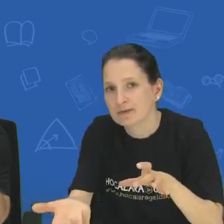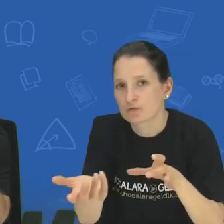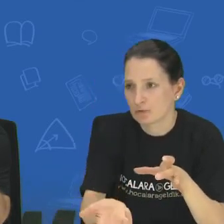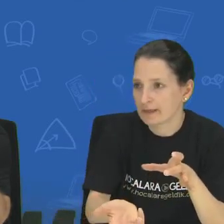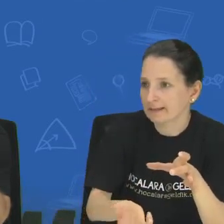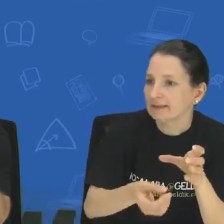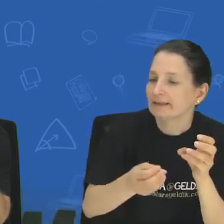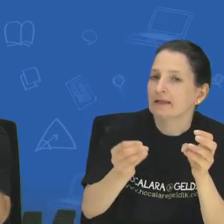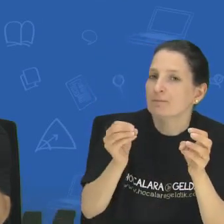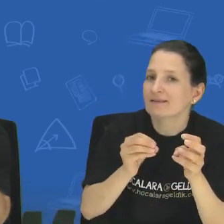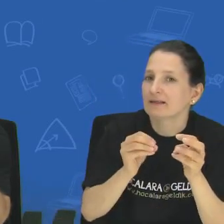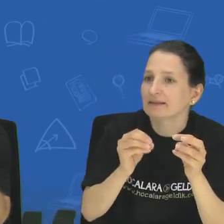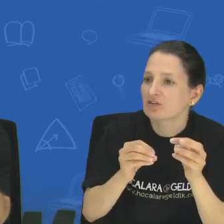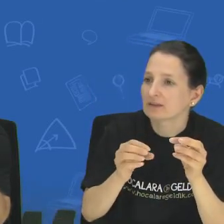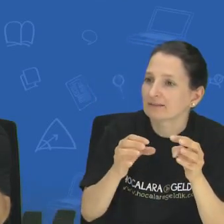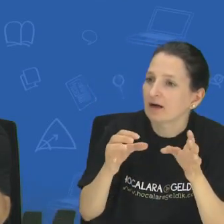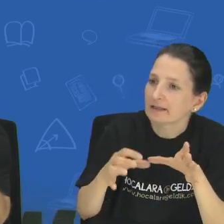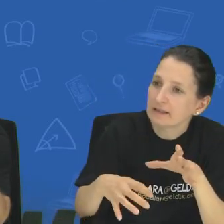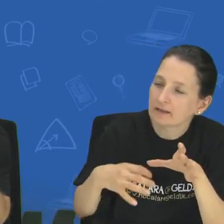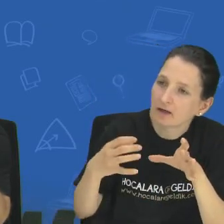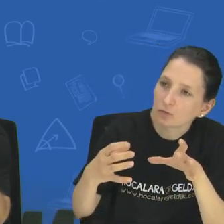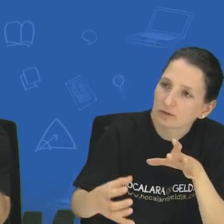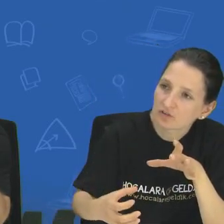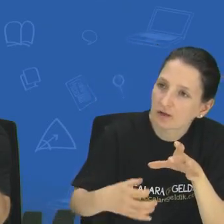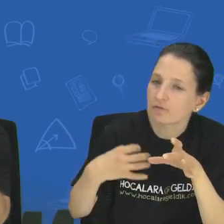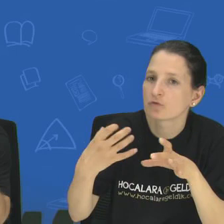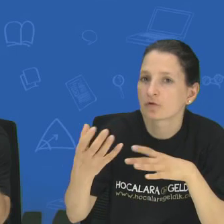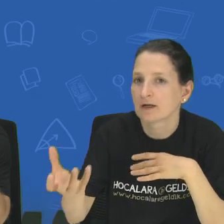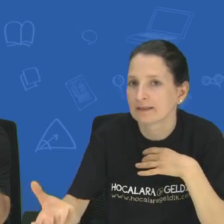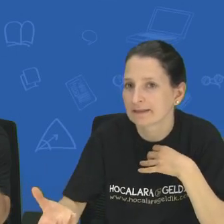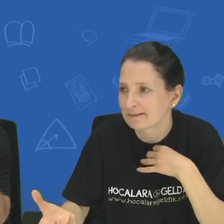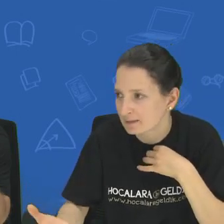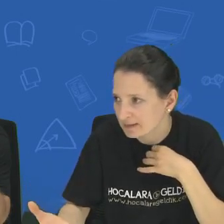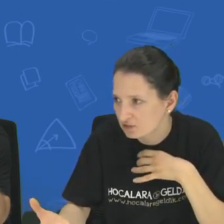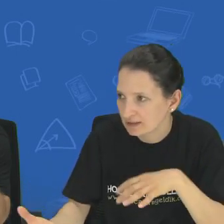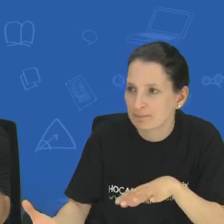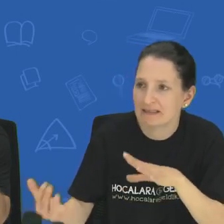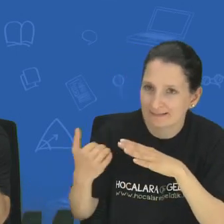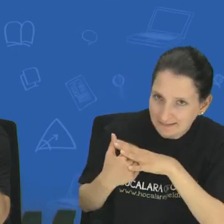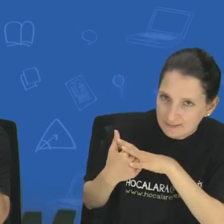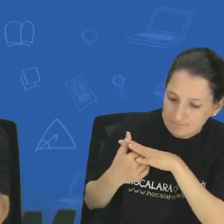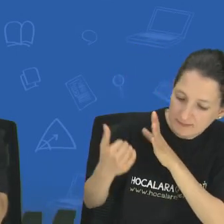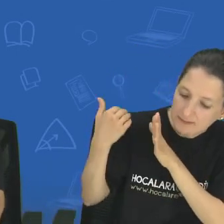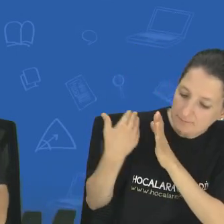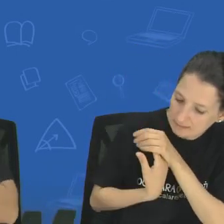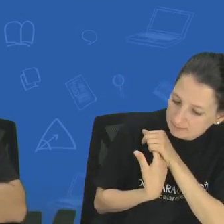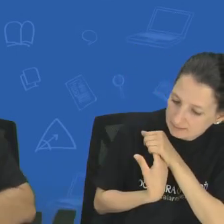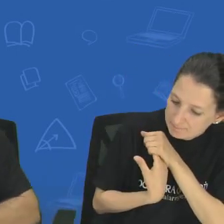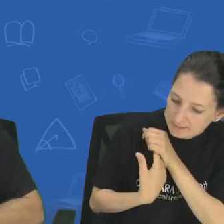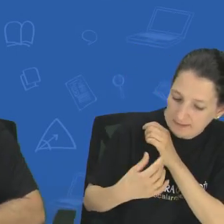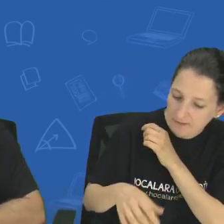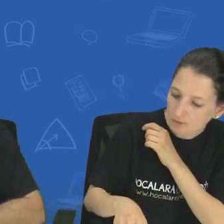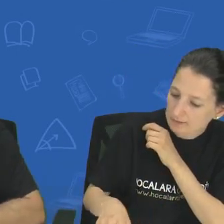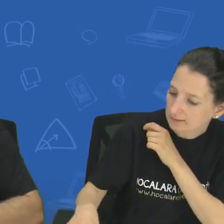kullanılabileceğini söyleyen, metalleri ne şekilde daha iyi, daha kullanışlı, daha fonksiyonel haline getirebileceğini belirten bir bilim